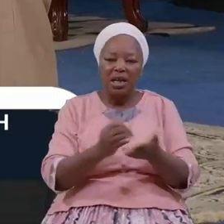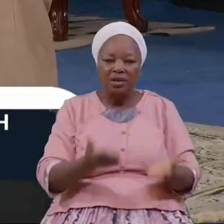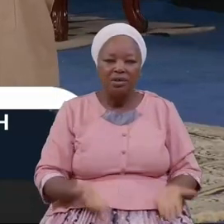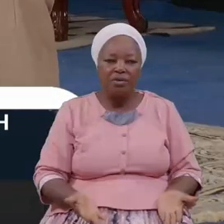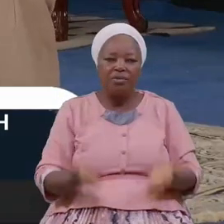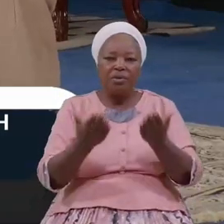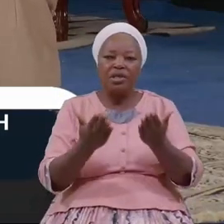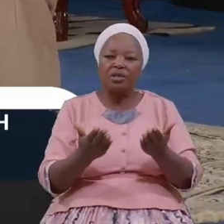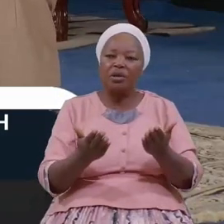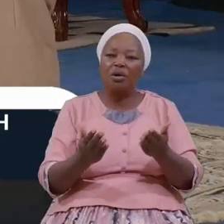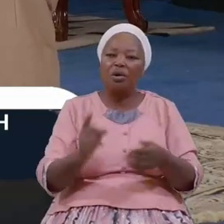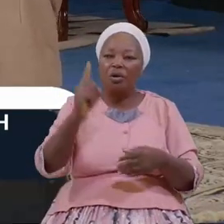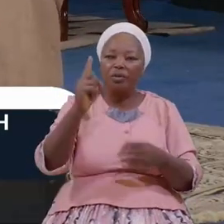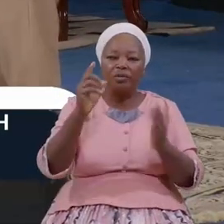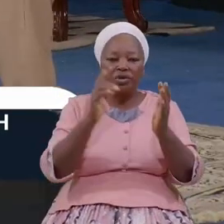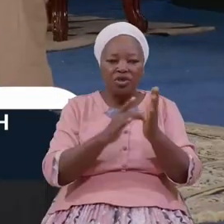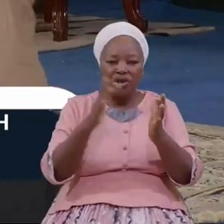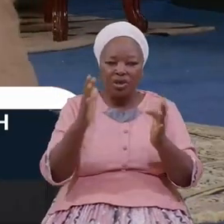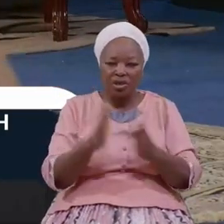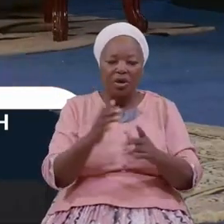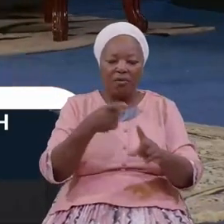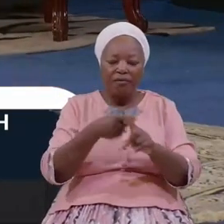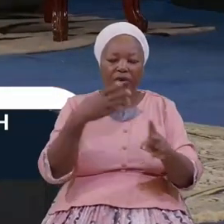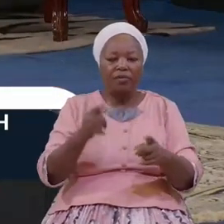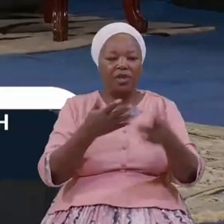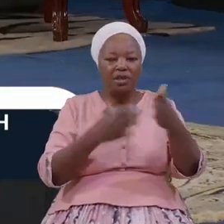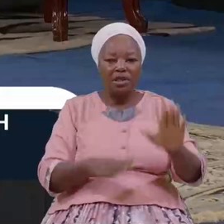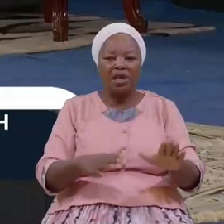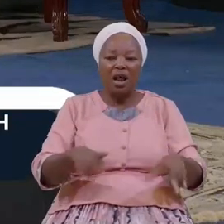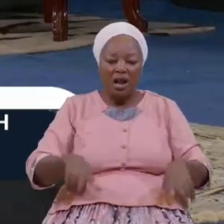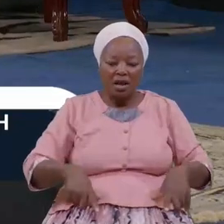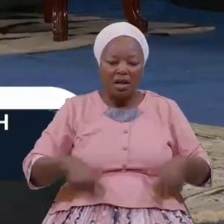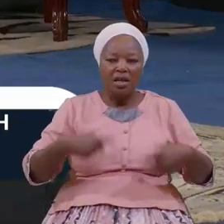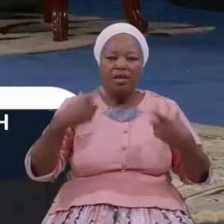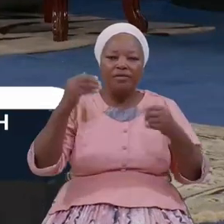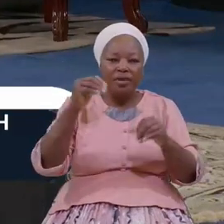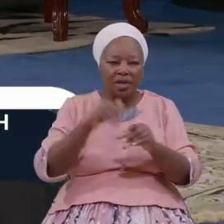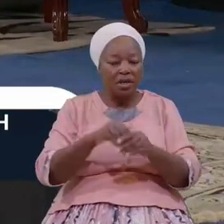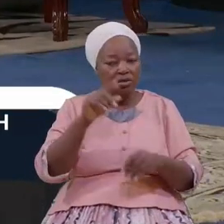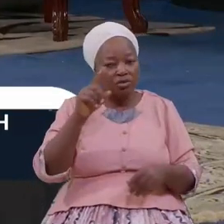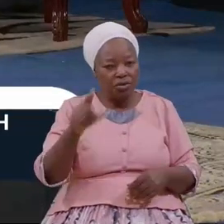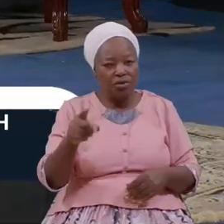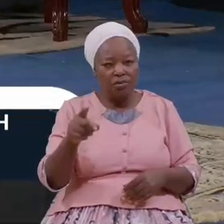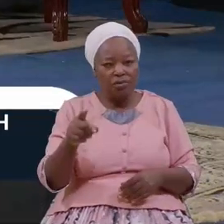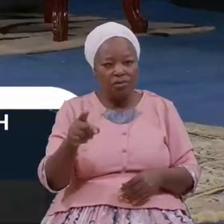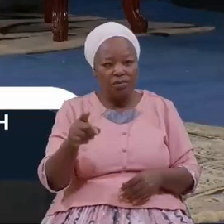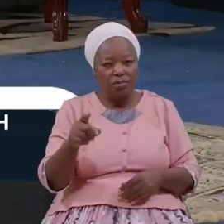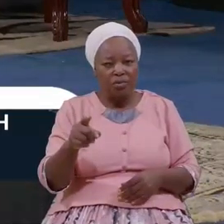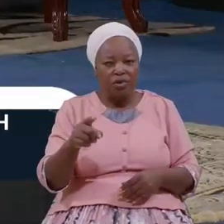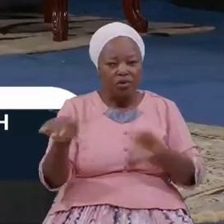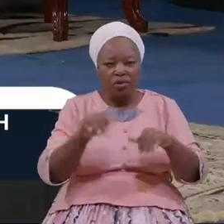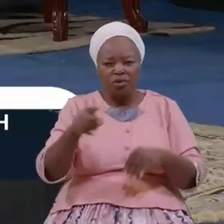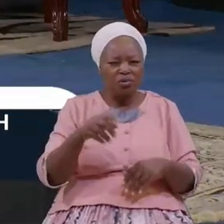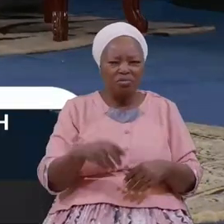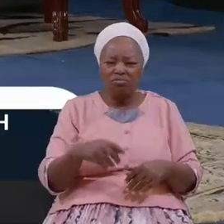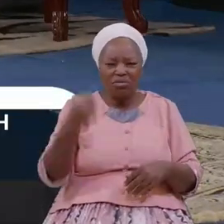si l'Esprit de celui qui a ressuscité Jésus d'entre les morts habite en vous, avez-vous